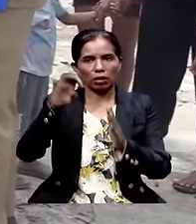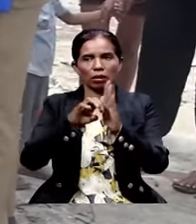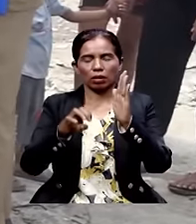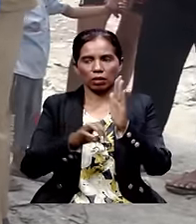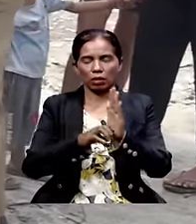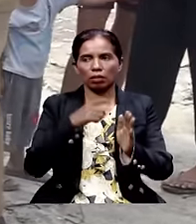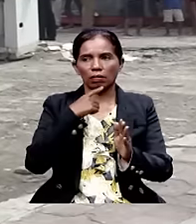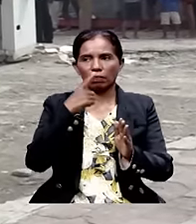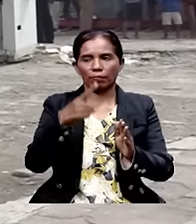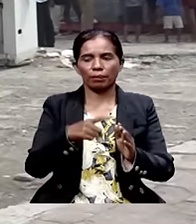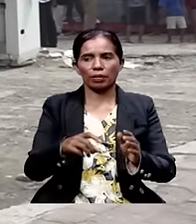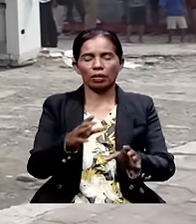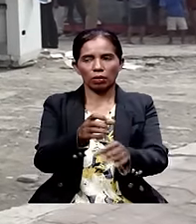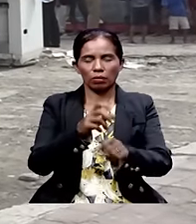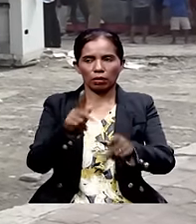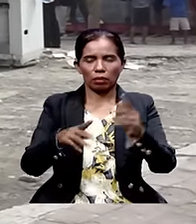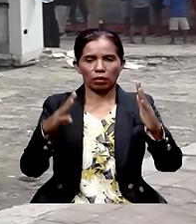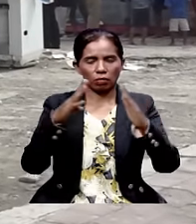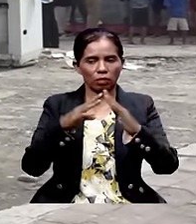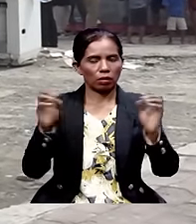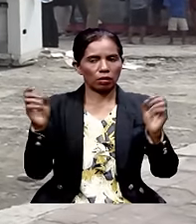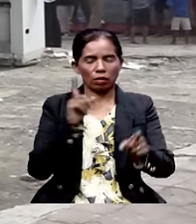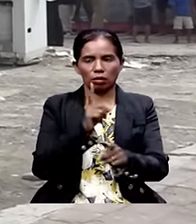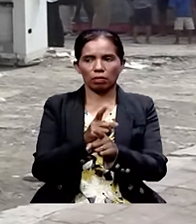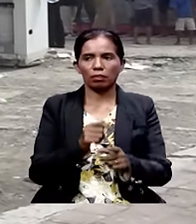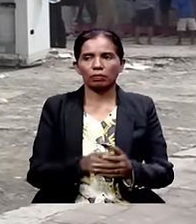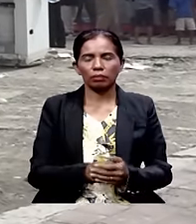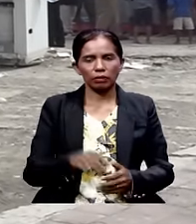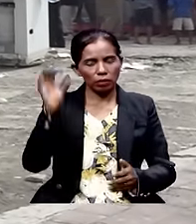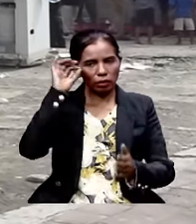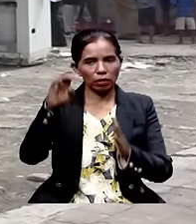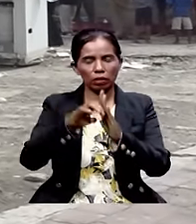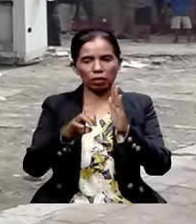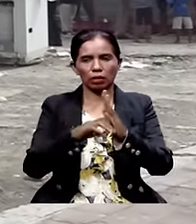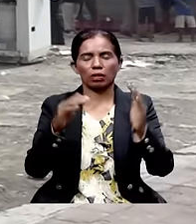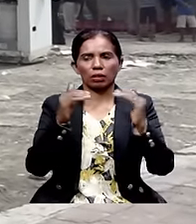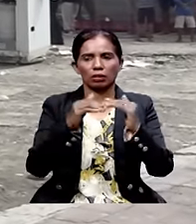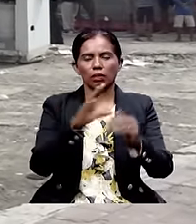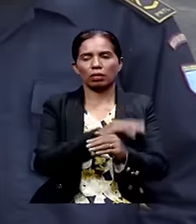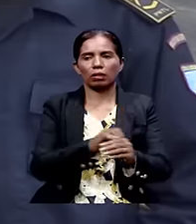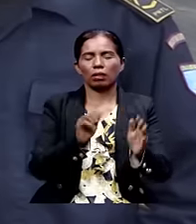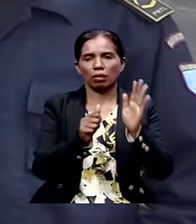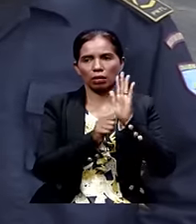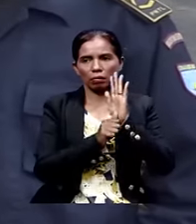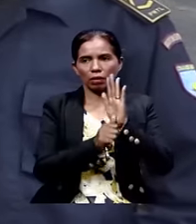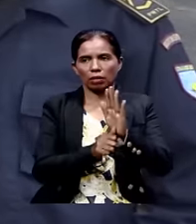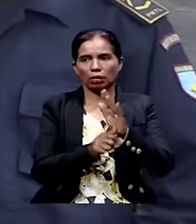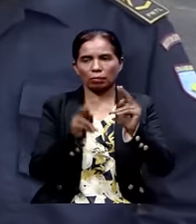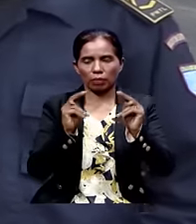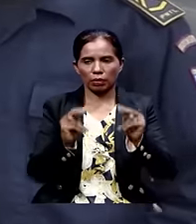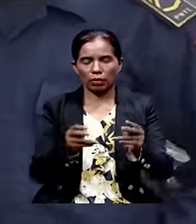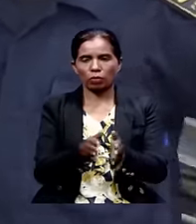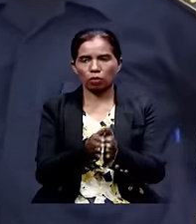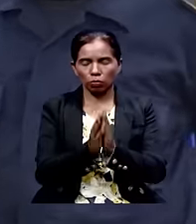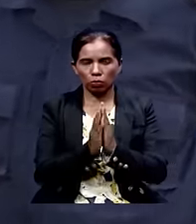asunto toponimia sobu komunidade ne uma laho digno. Sekretario estado sira reunião, mai be um momento ne apresenta kata preciso ba